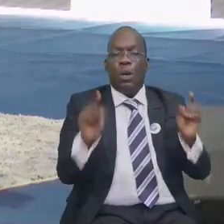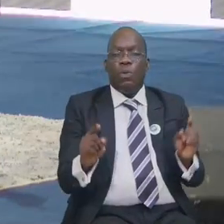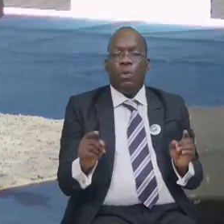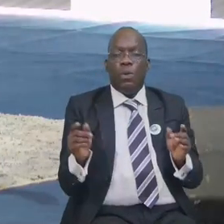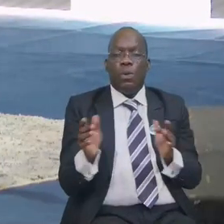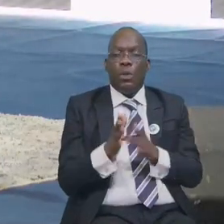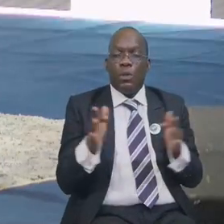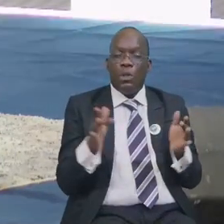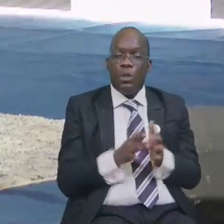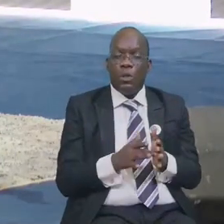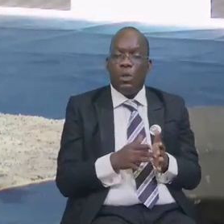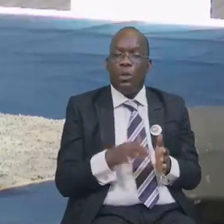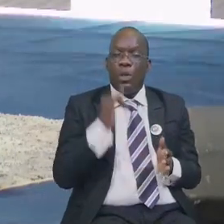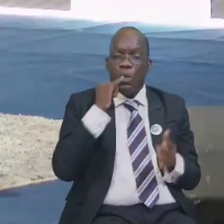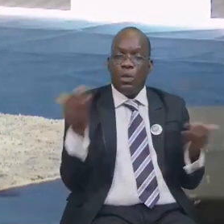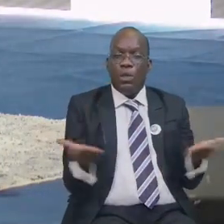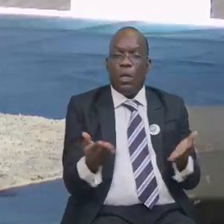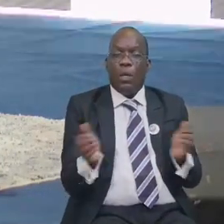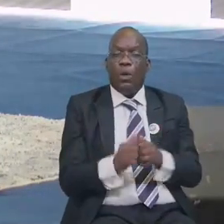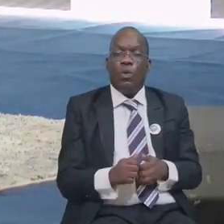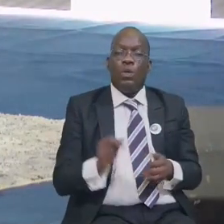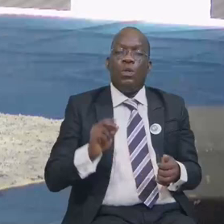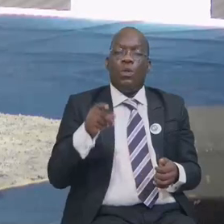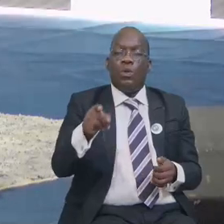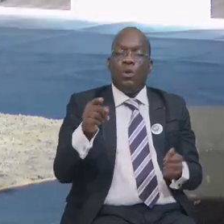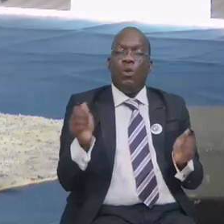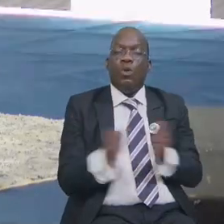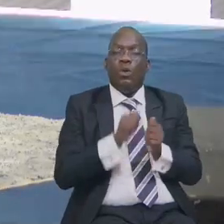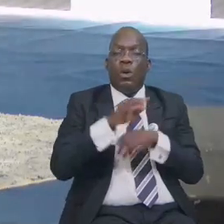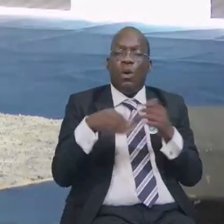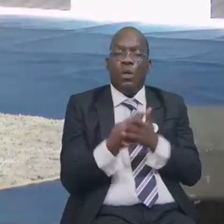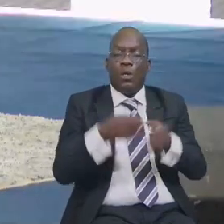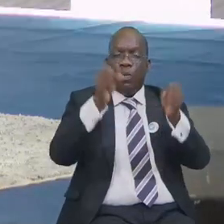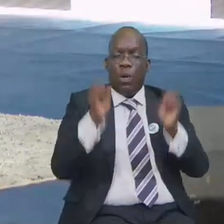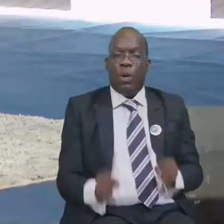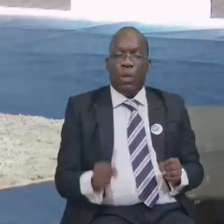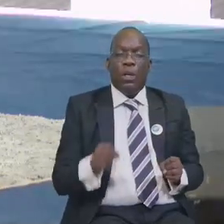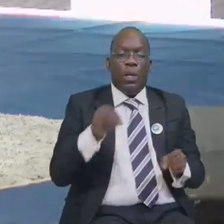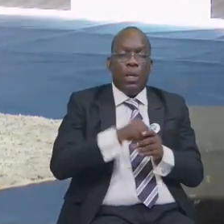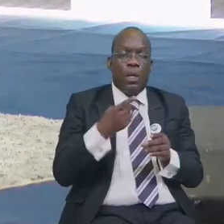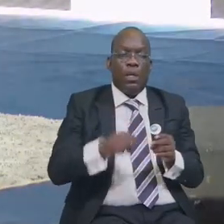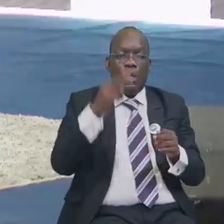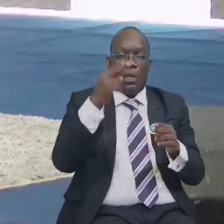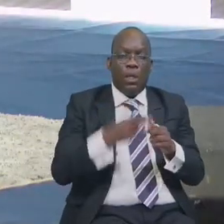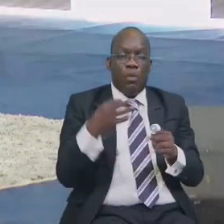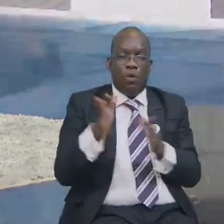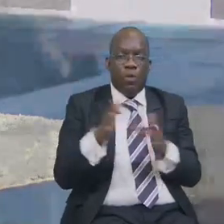faire. Jésus est là avec toi, avec toute sa puissance. J'ai dit, au nom de Jésus, stérilité,